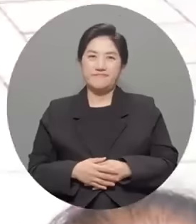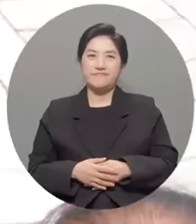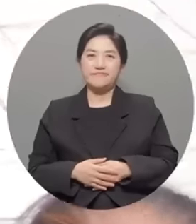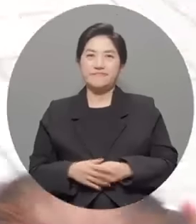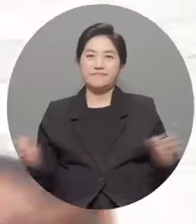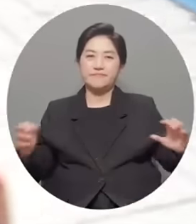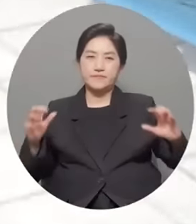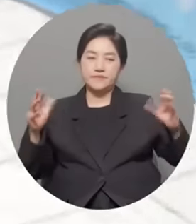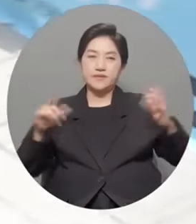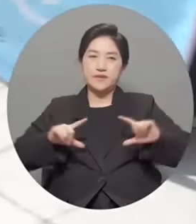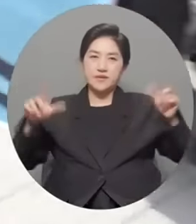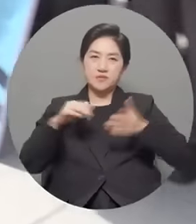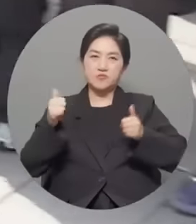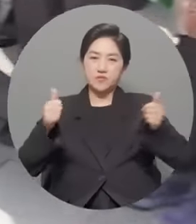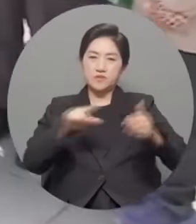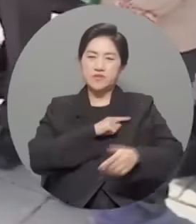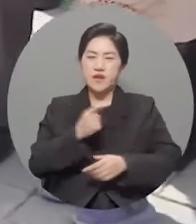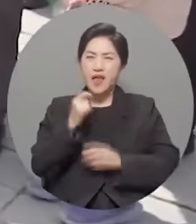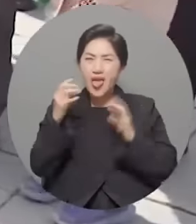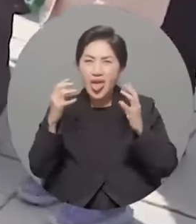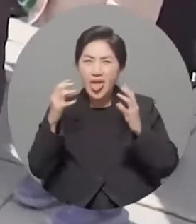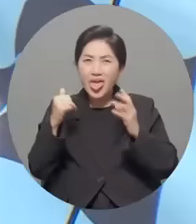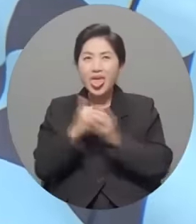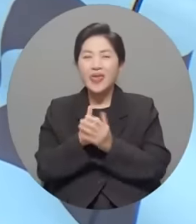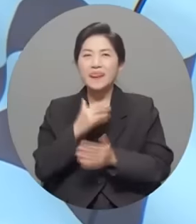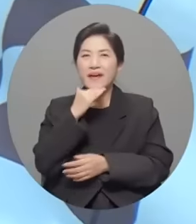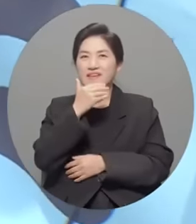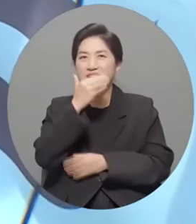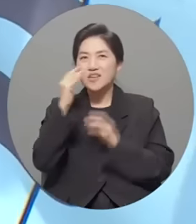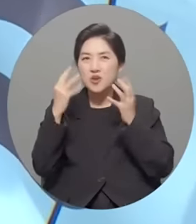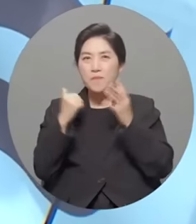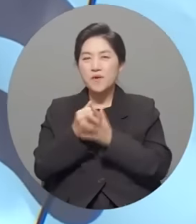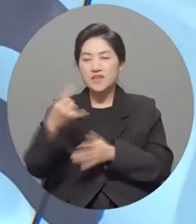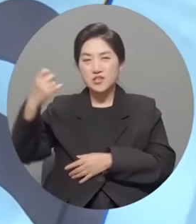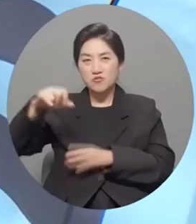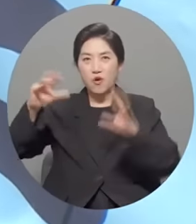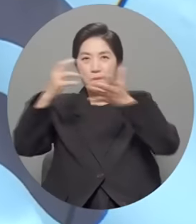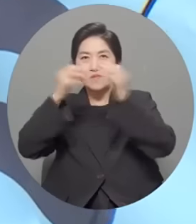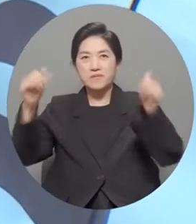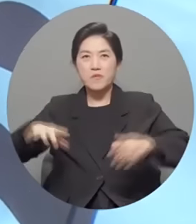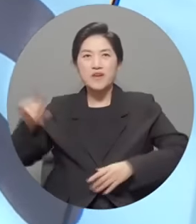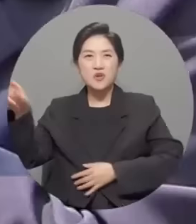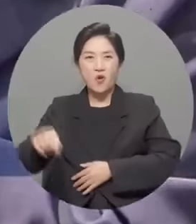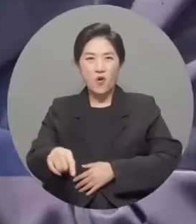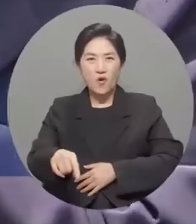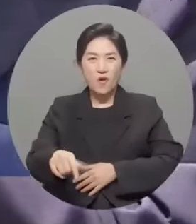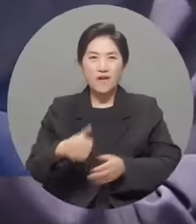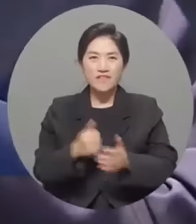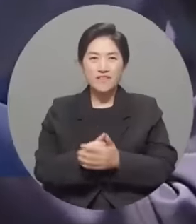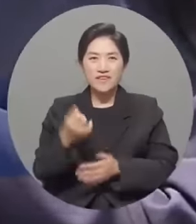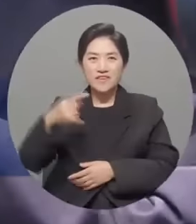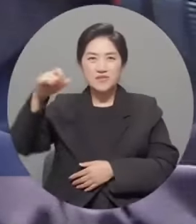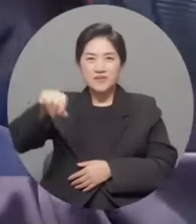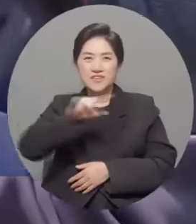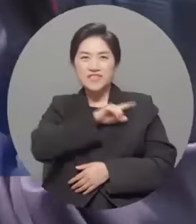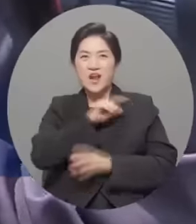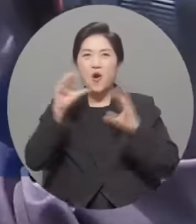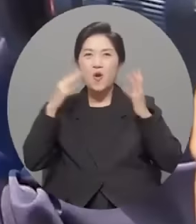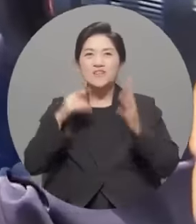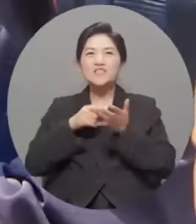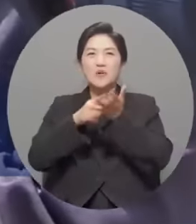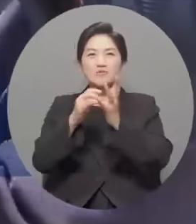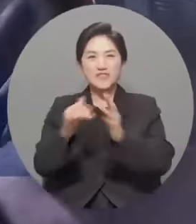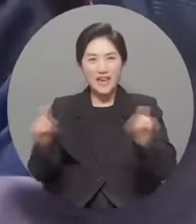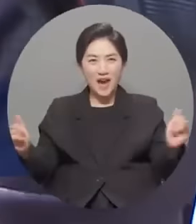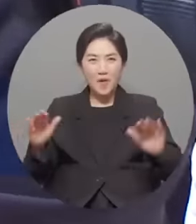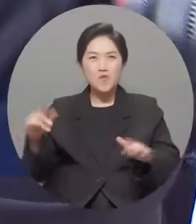세계 기후소송 최연소 청구인 희우. 헌법재판소에는 처음입니다. 희우가 직접 가장 어린 청구인으로서